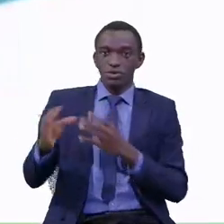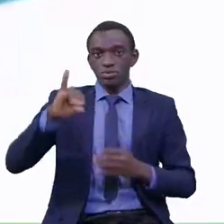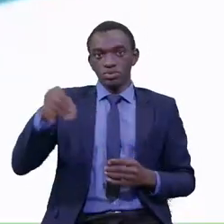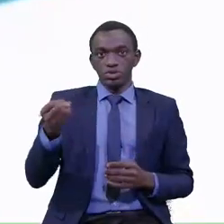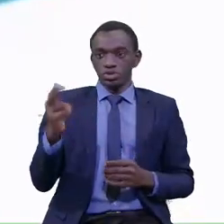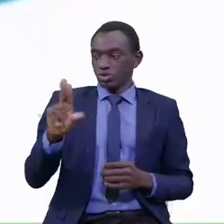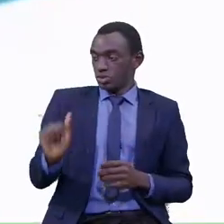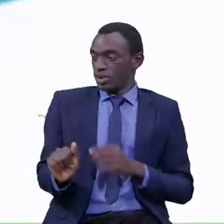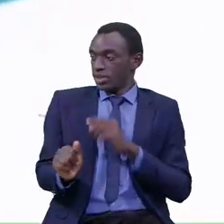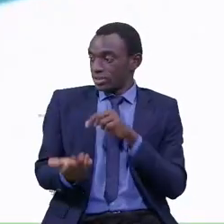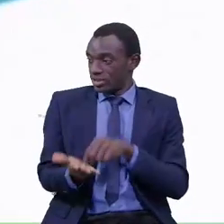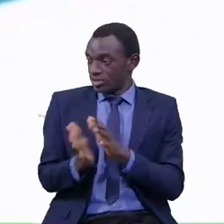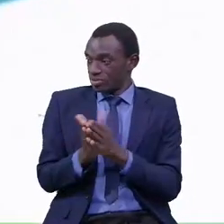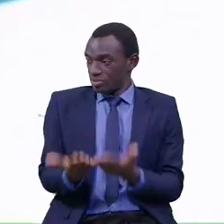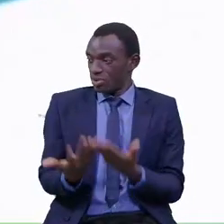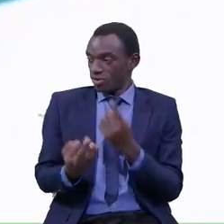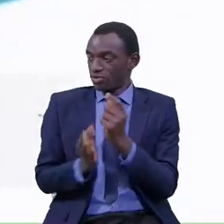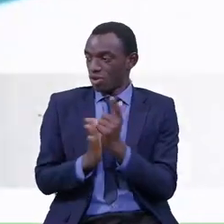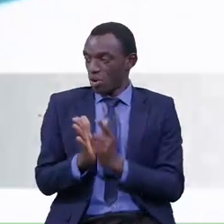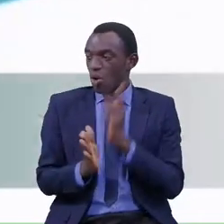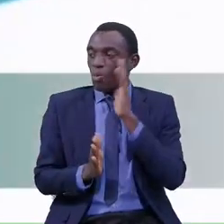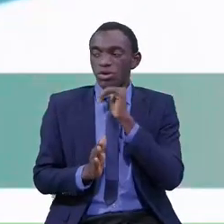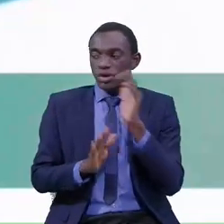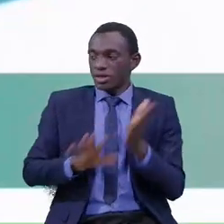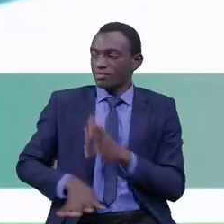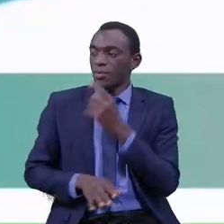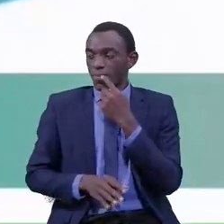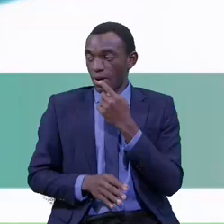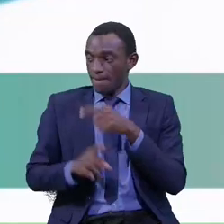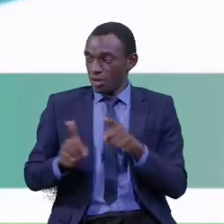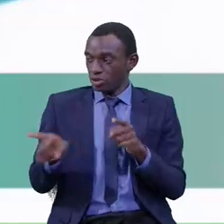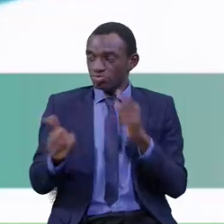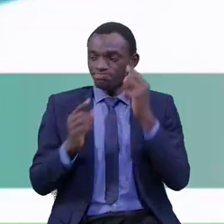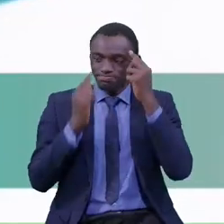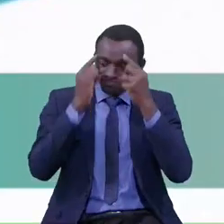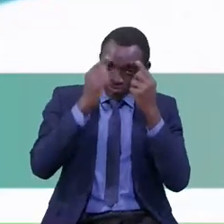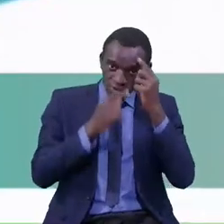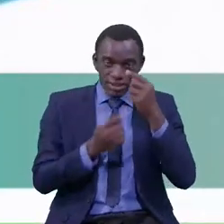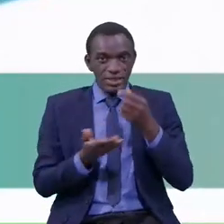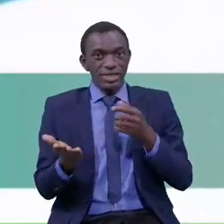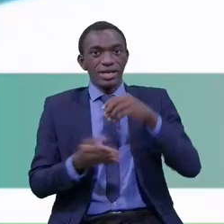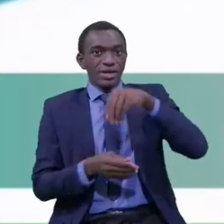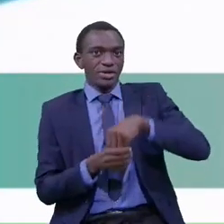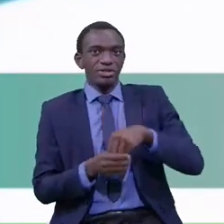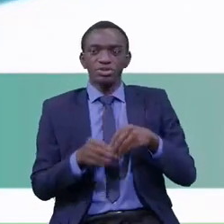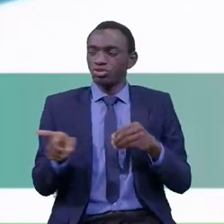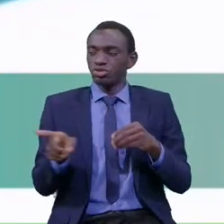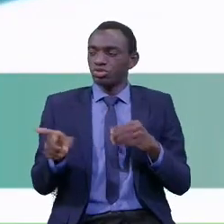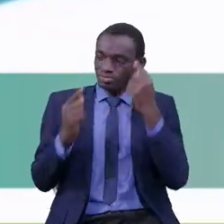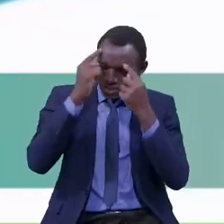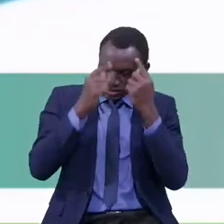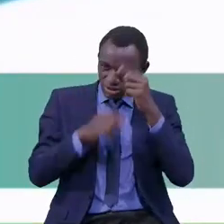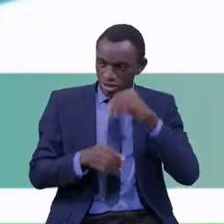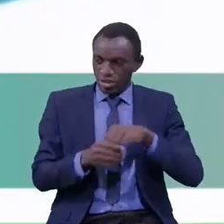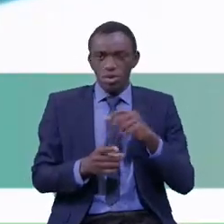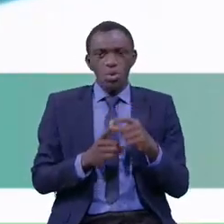bouche, mais tu dois le méditer jour et nuit. Médite-le jour et nuit.